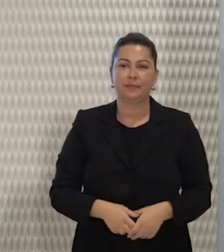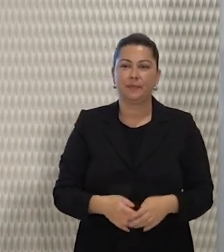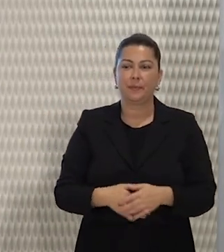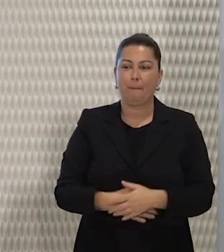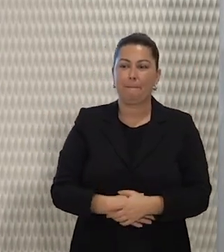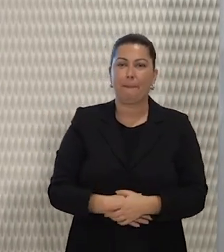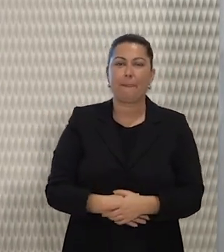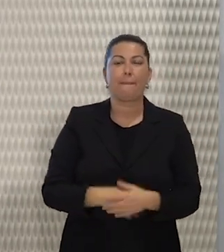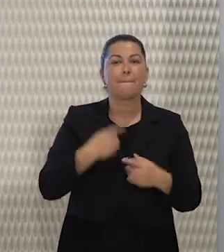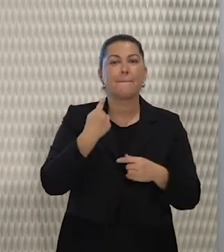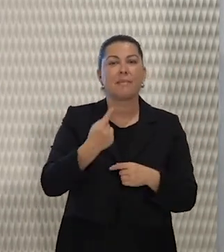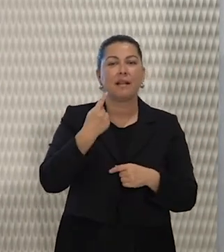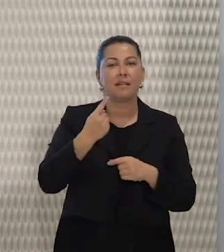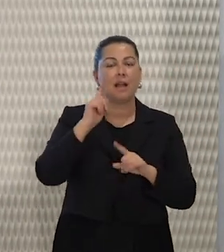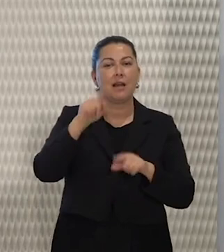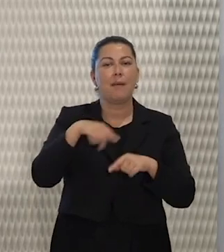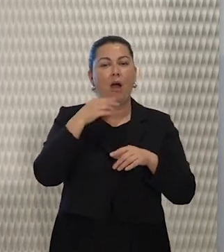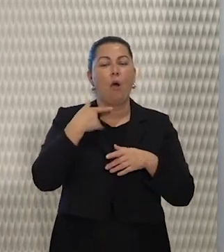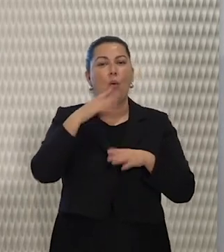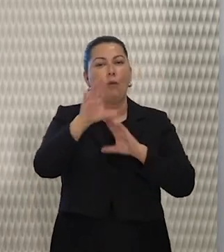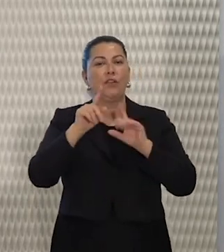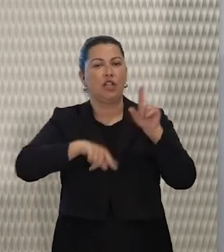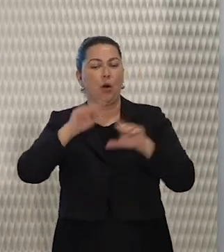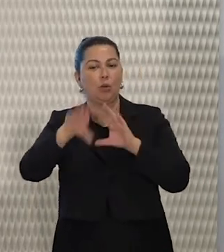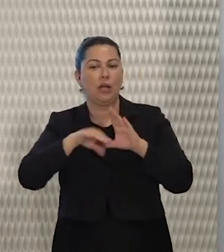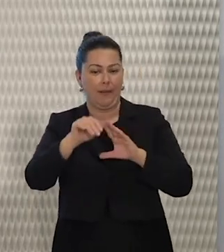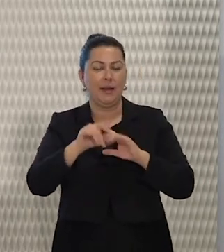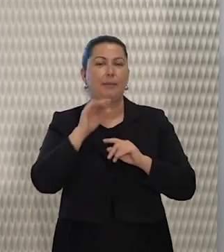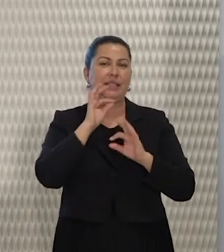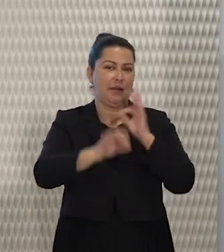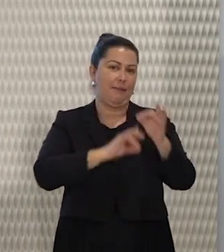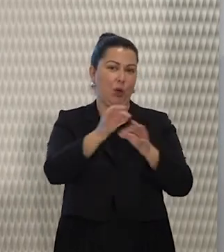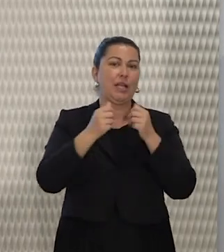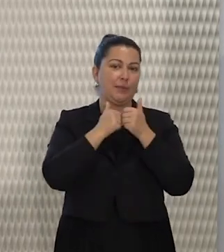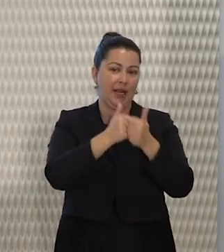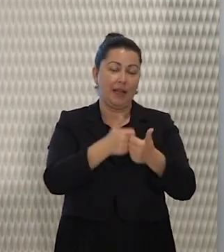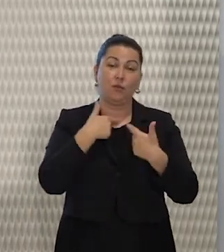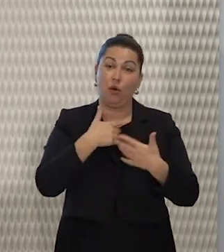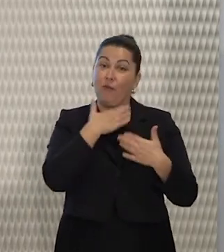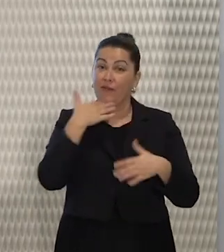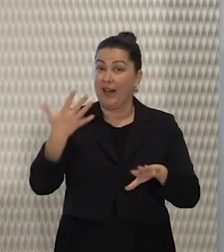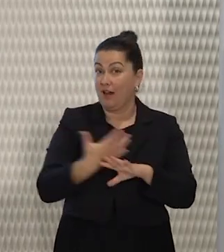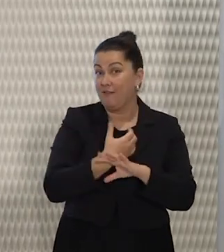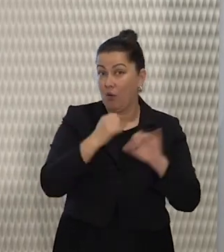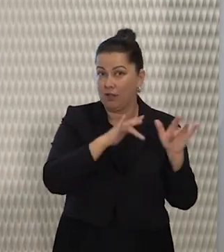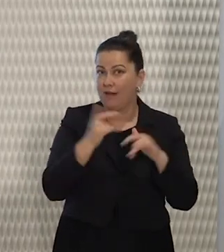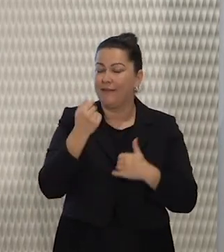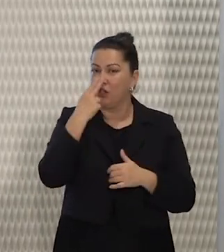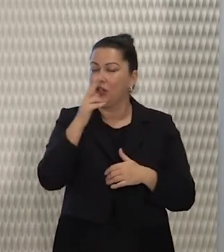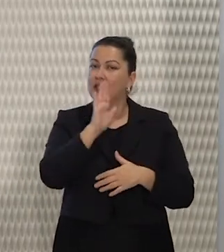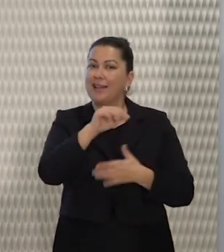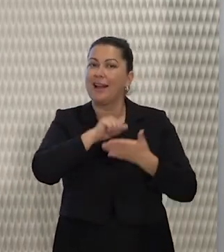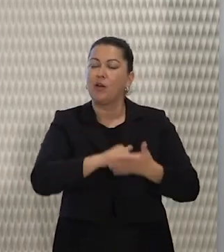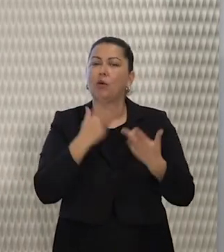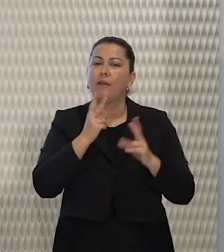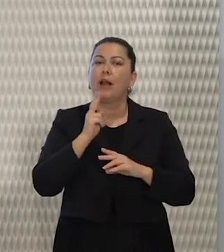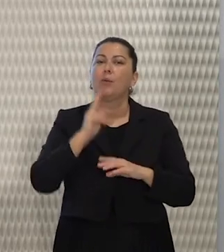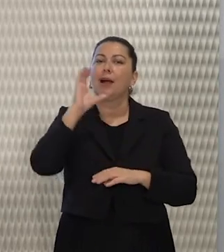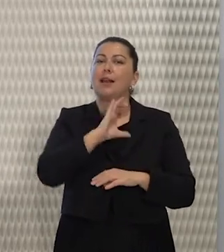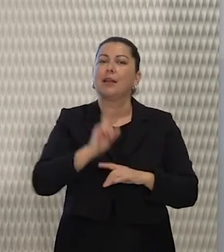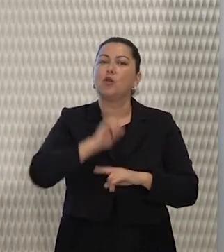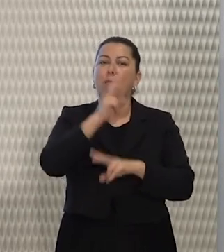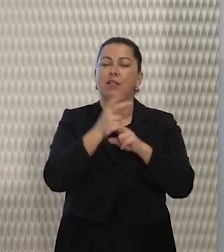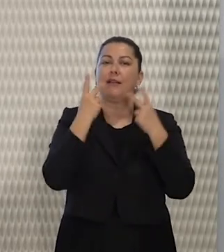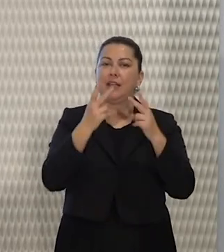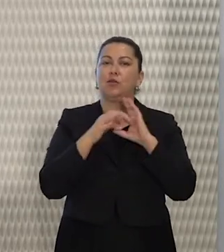Sie begleiten ja Unternehmen auf diesen Prozessen, auf dieser Reise und das offensichtlich sehr erfolgreich. Wie ist Ihr Eindruck bis jetzt und warum ist die Caritas Oberösterreich so